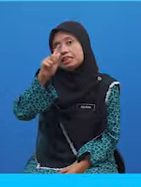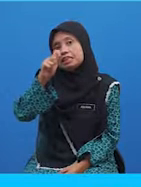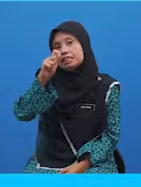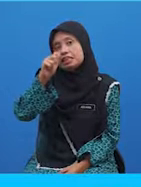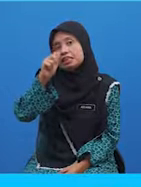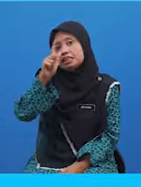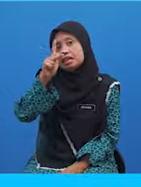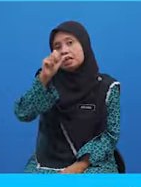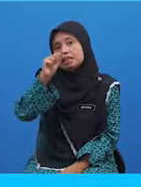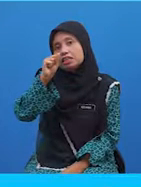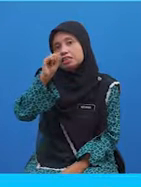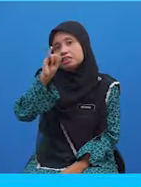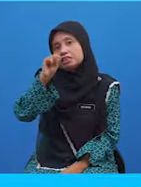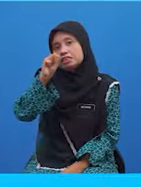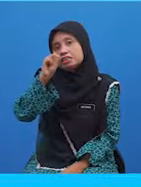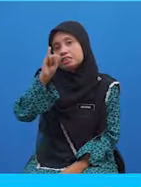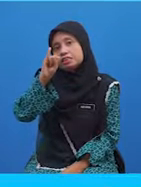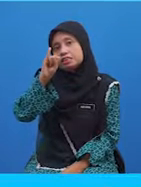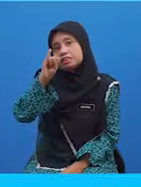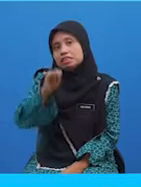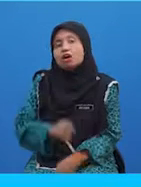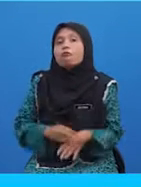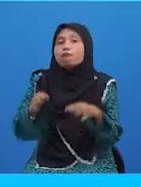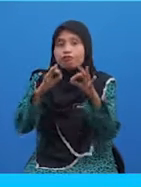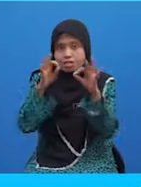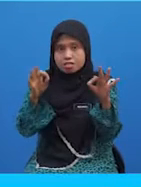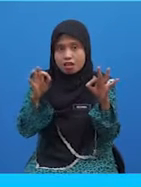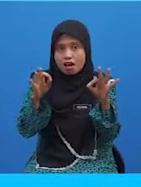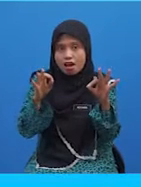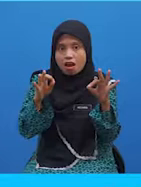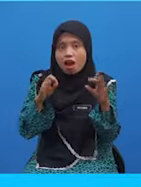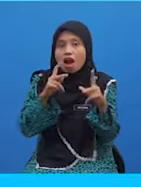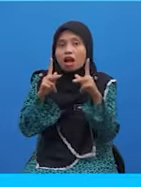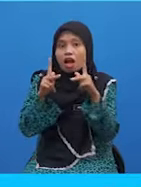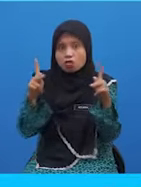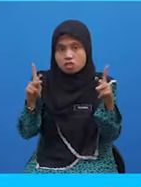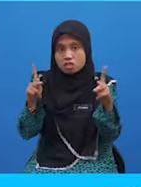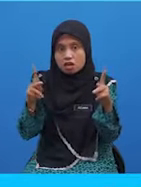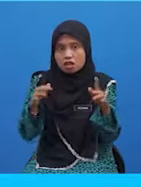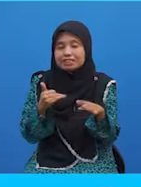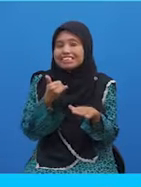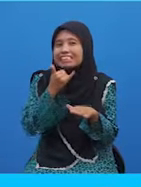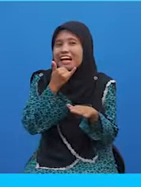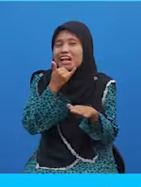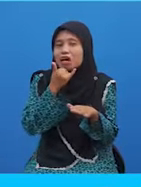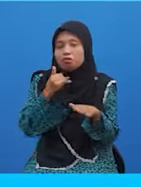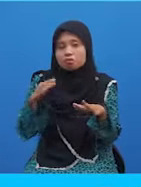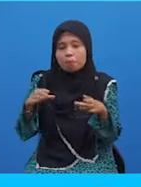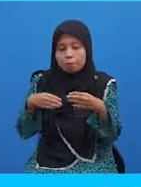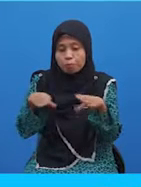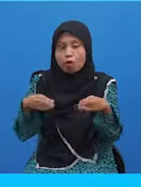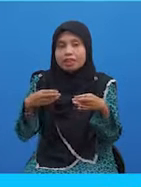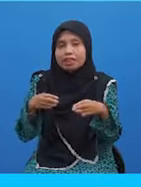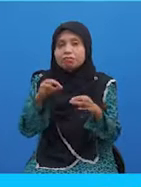yang meliputi kesalahan frasa, klausa dan struktur ayat yang salah binaannya.